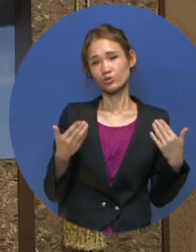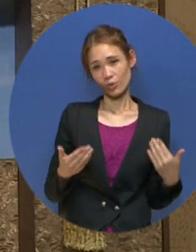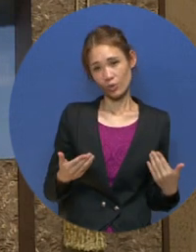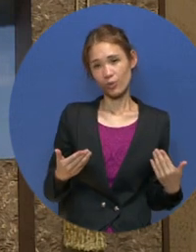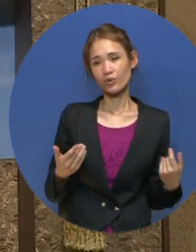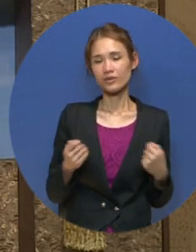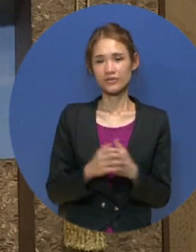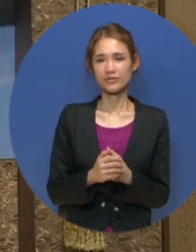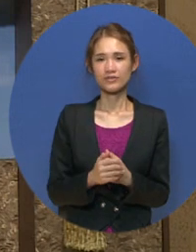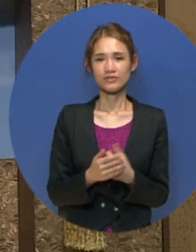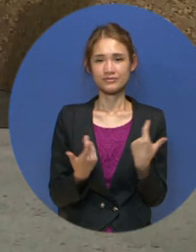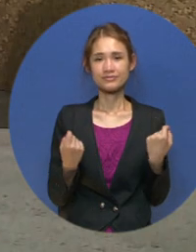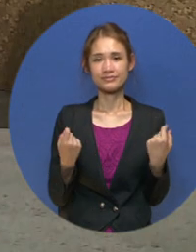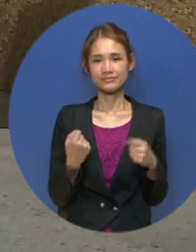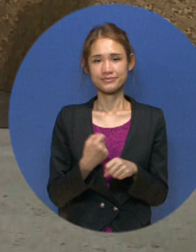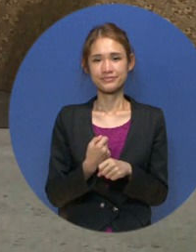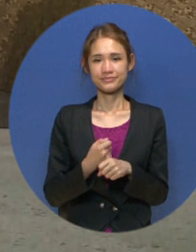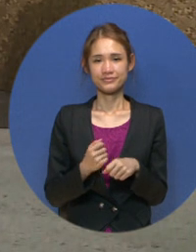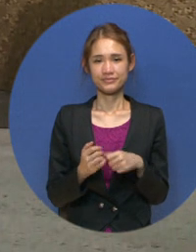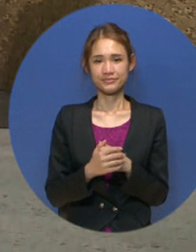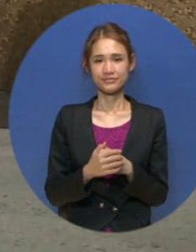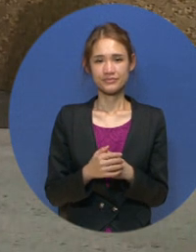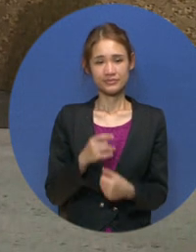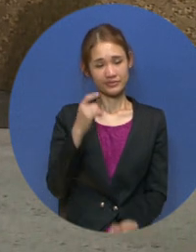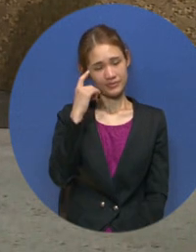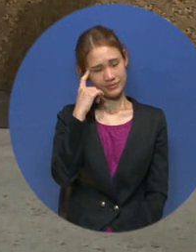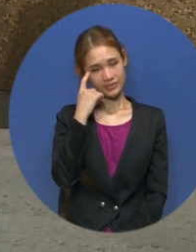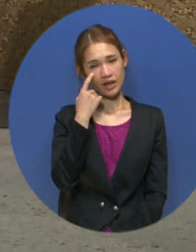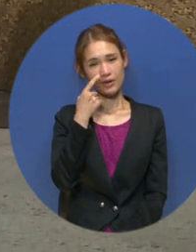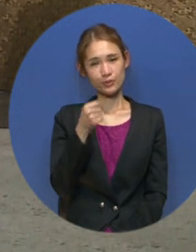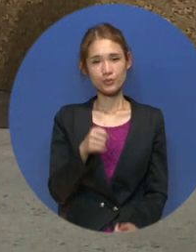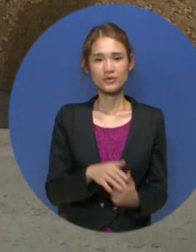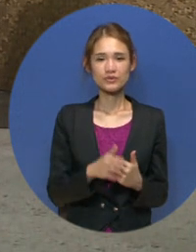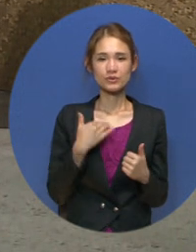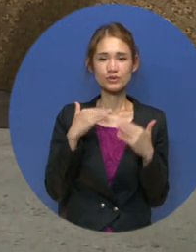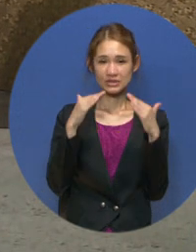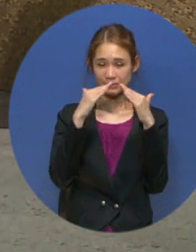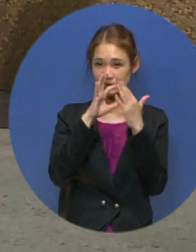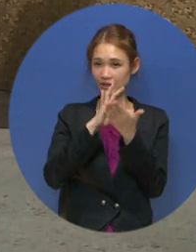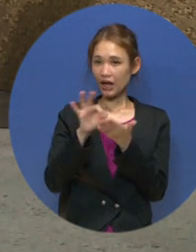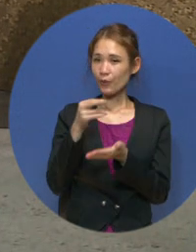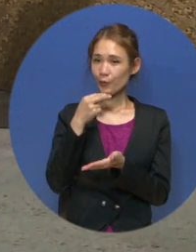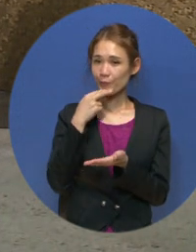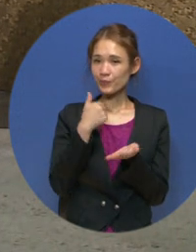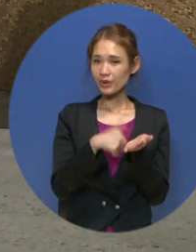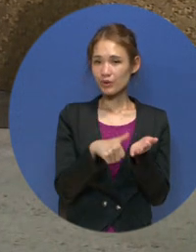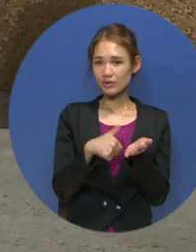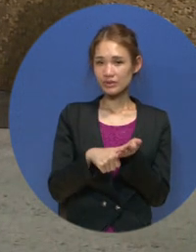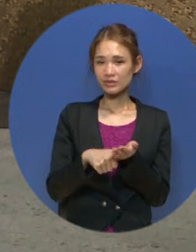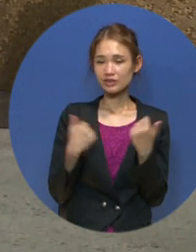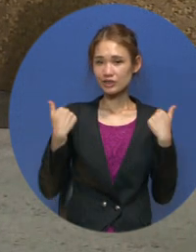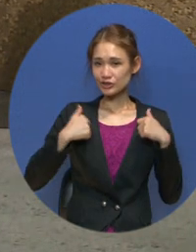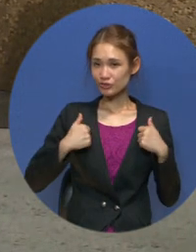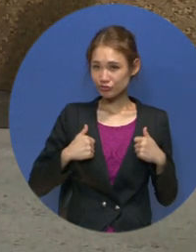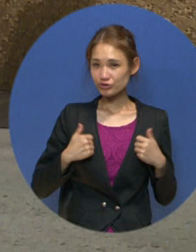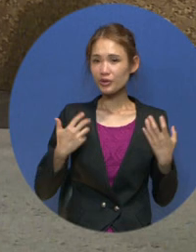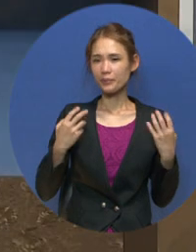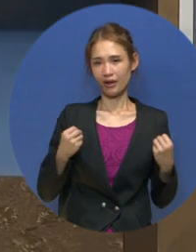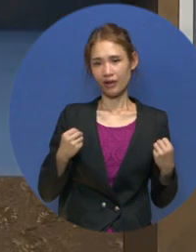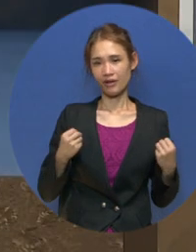쉬고 이렇게 하고 있습니다. 그 생각을 해보면 저도 집에서 좀 사용하지 않는 물품이나 네. 의류들이